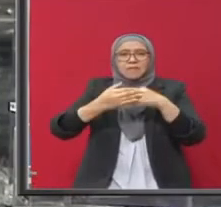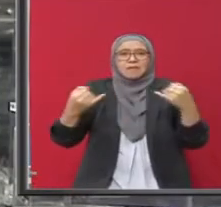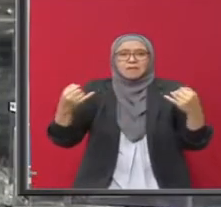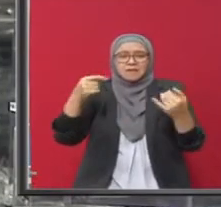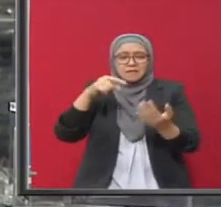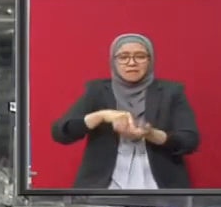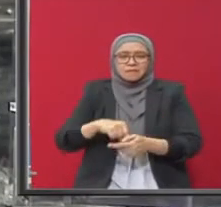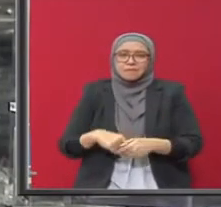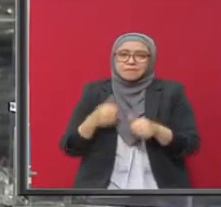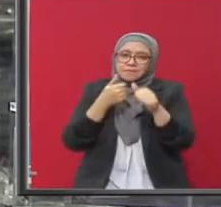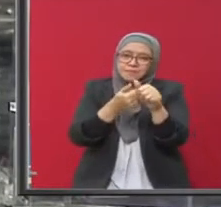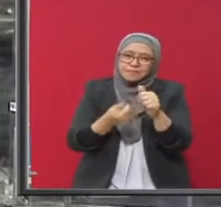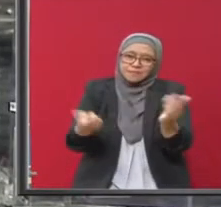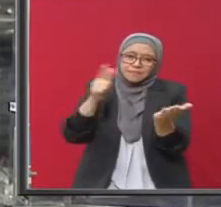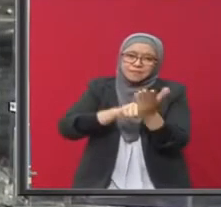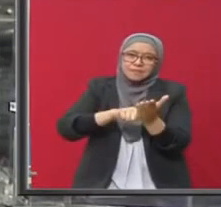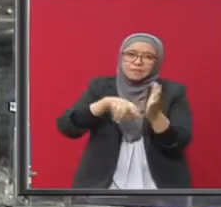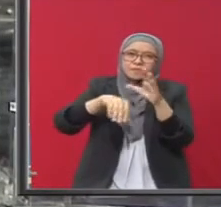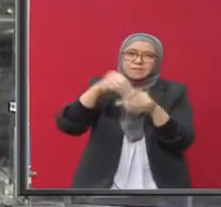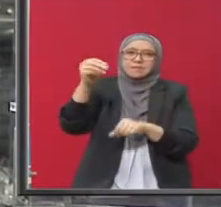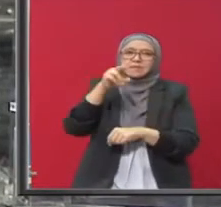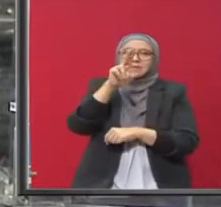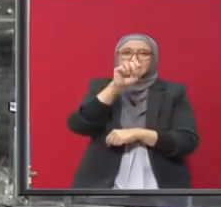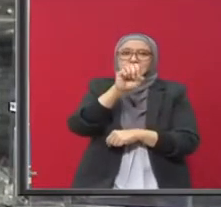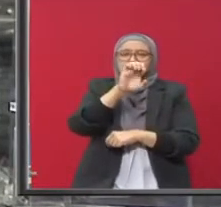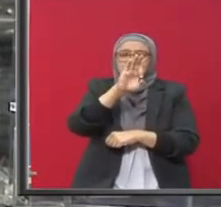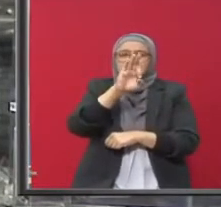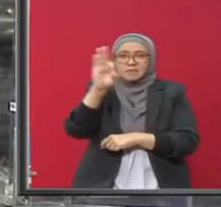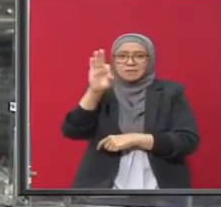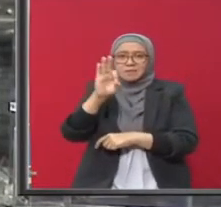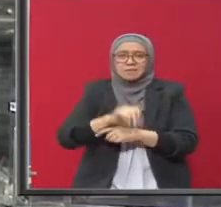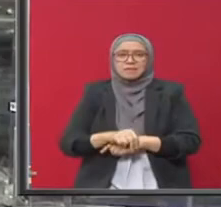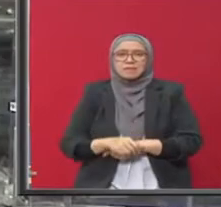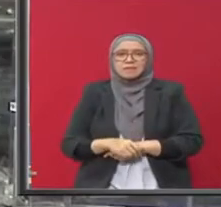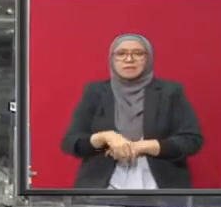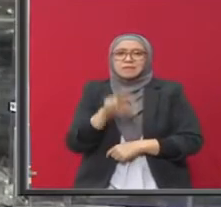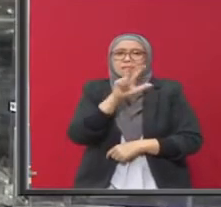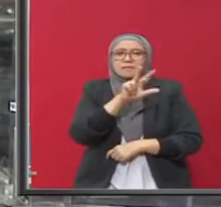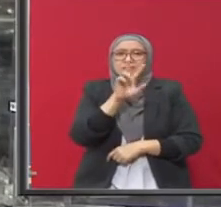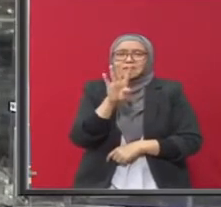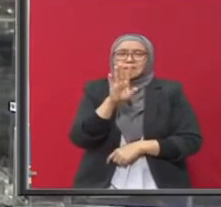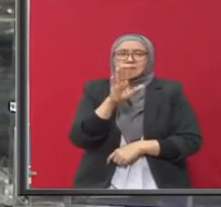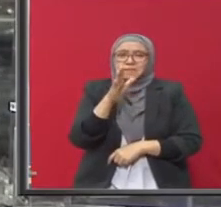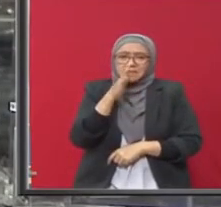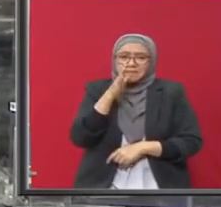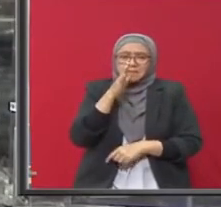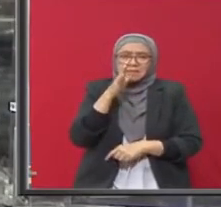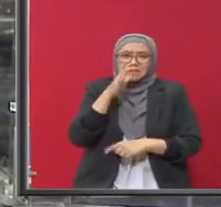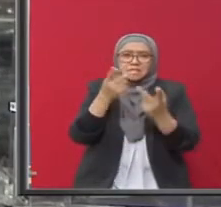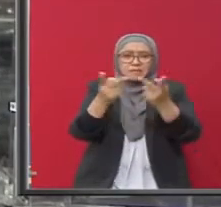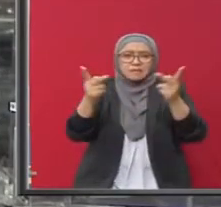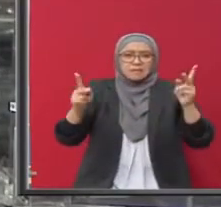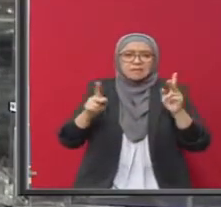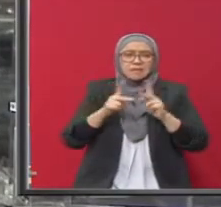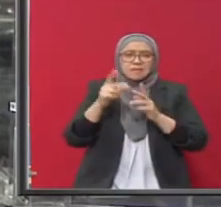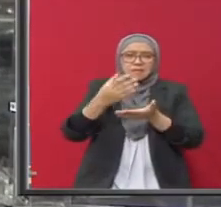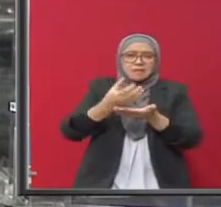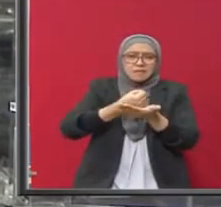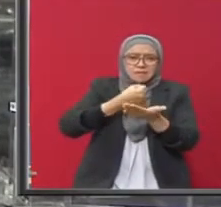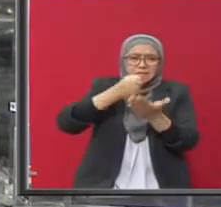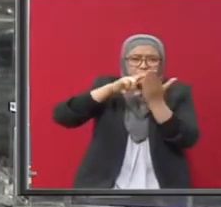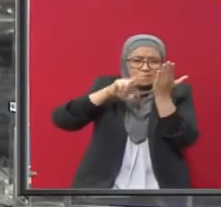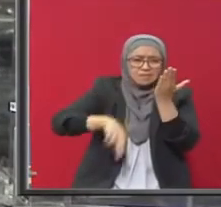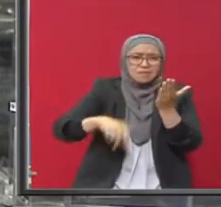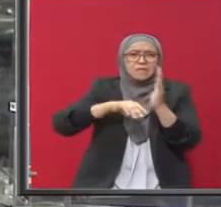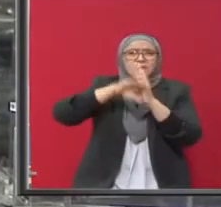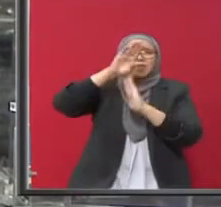Berdasarkan laporan yang dikeluarkan UNICEF, 3/4 ibu di kawasan perumahan pendapatan rendah lebih suka anak ke sekolah kerana